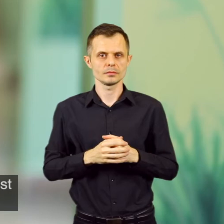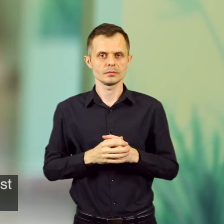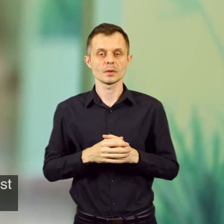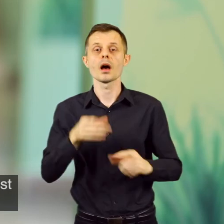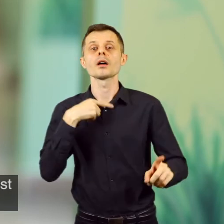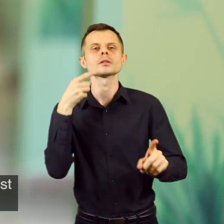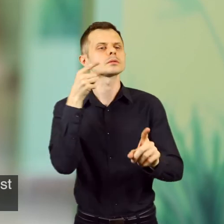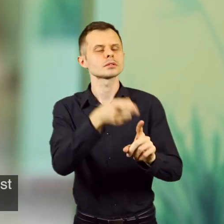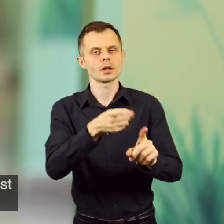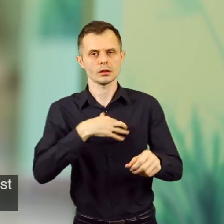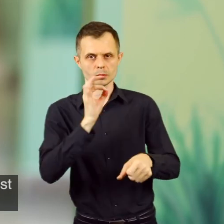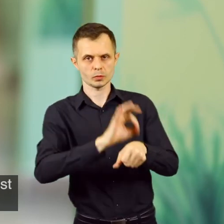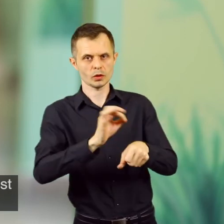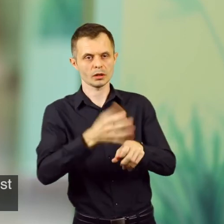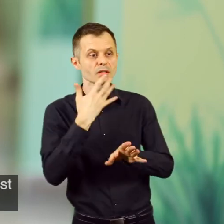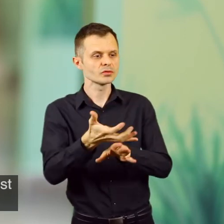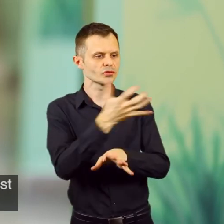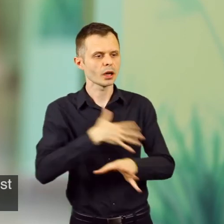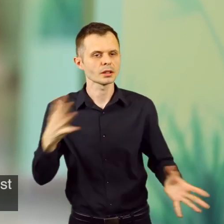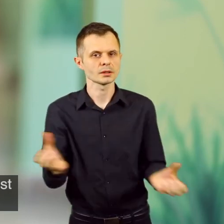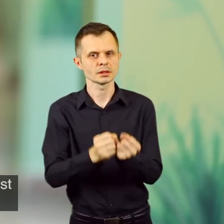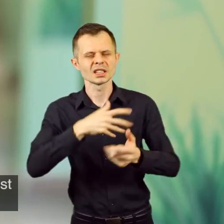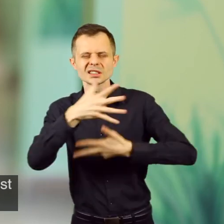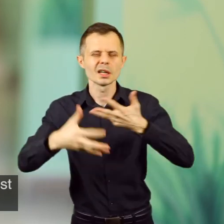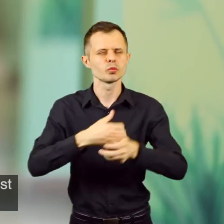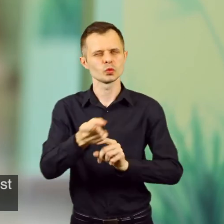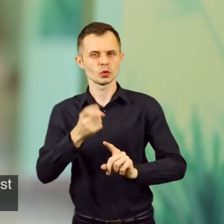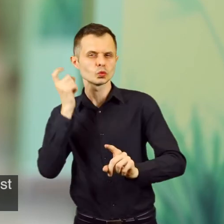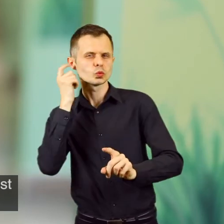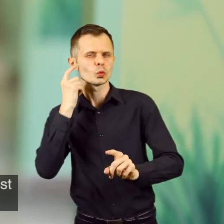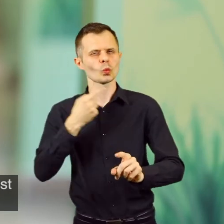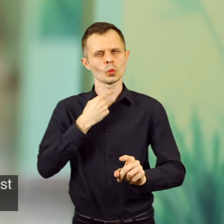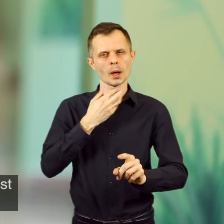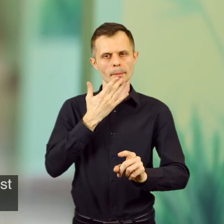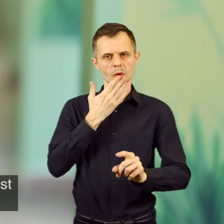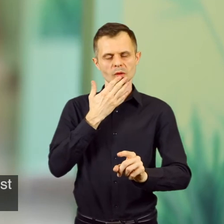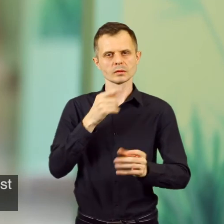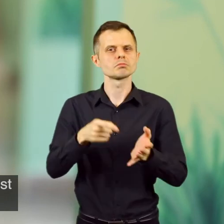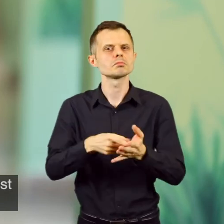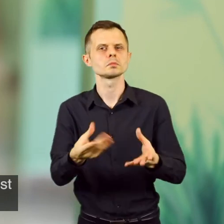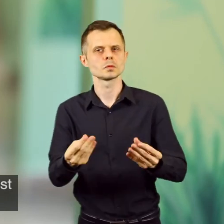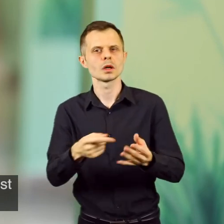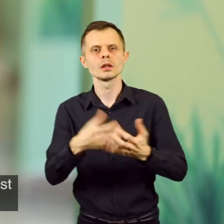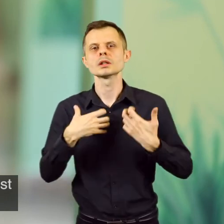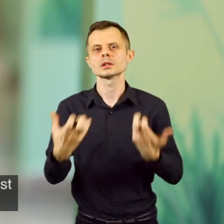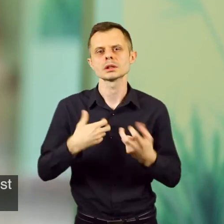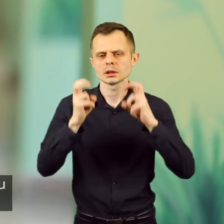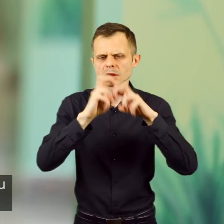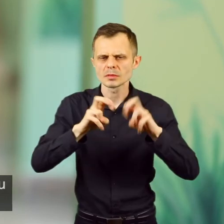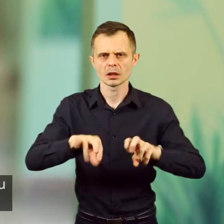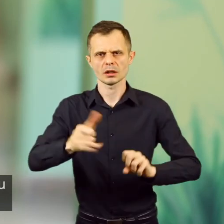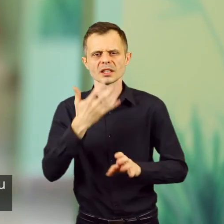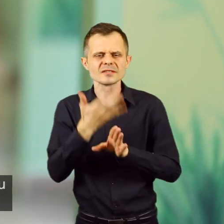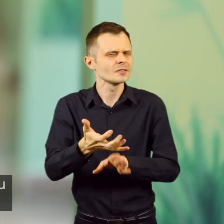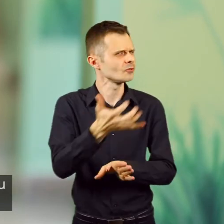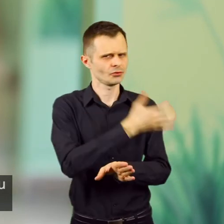Celem projektu wczesnego wykrywania zaburzeń słuchu, głosu i mowy jest zbadanie jak najwcześniejsze,